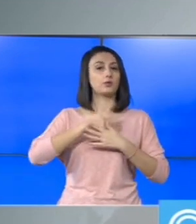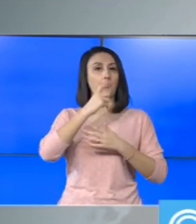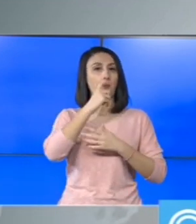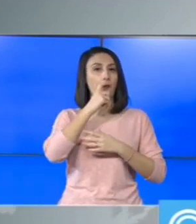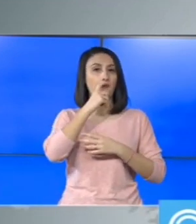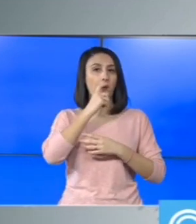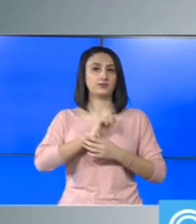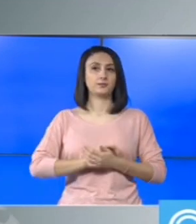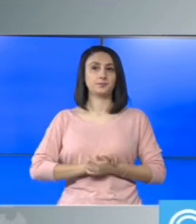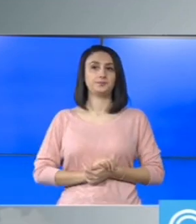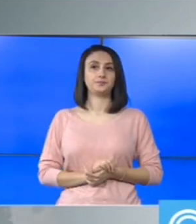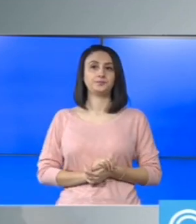Argeș